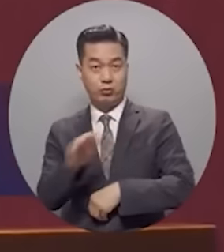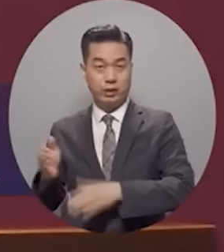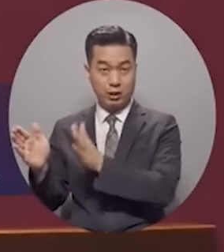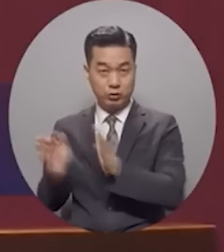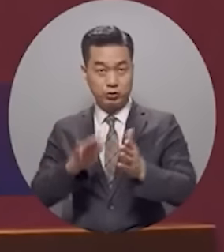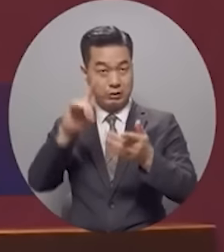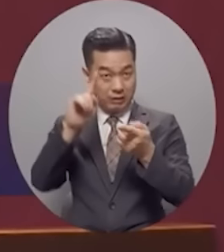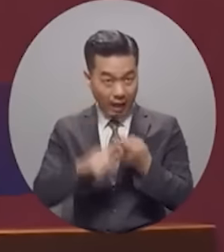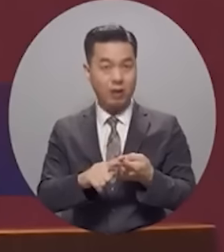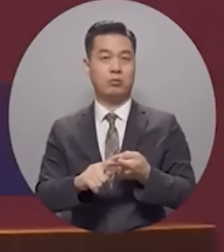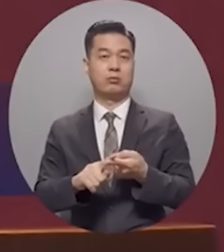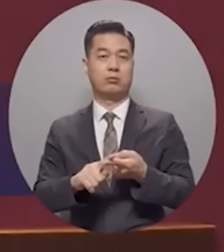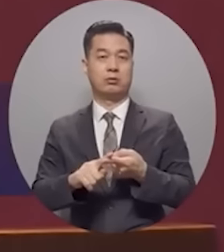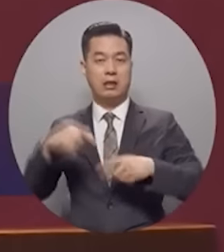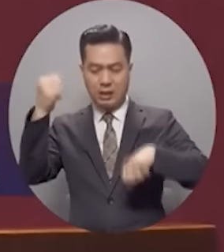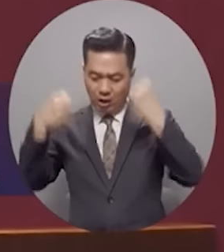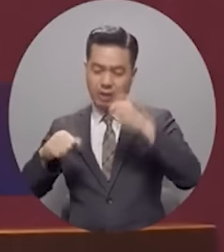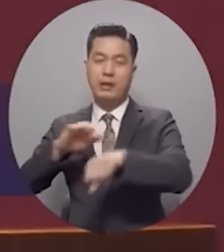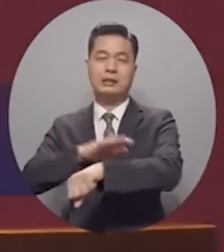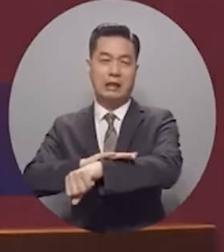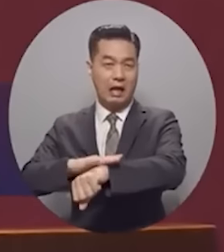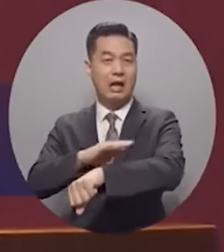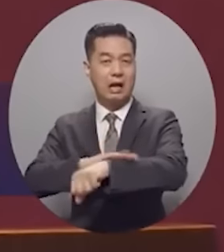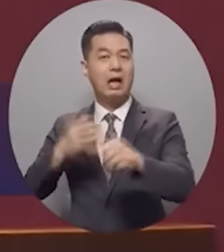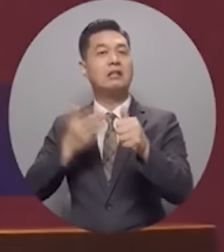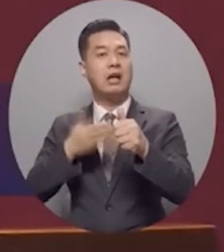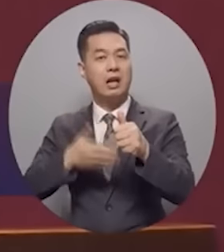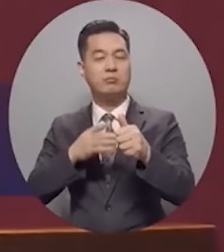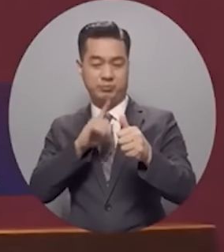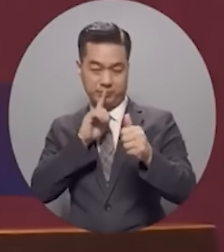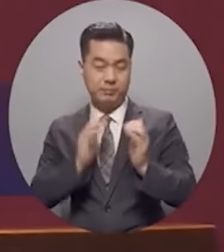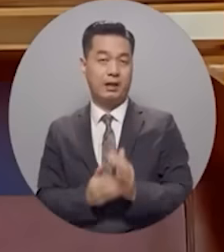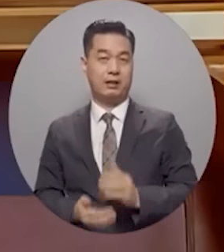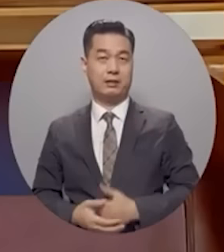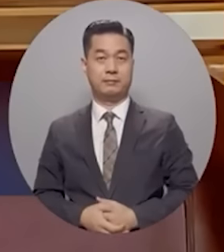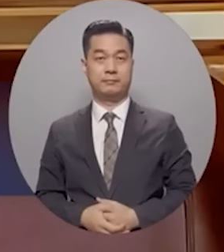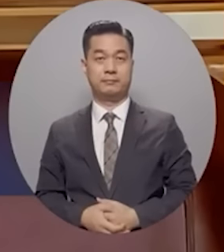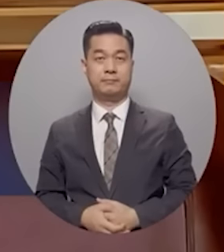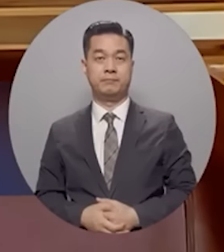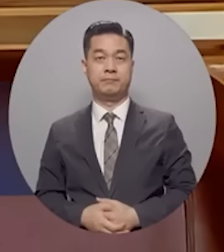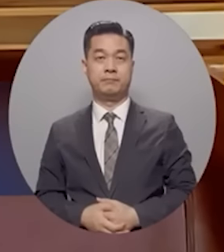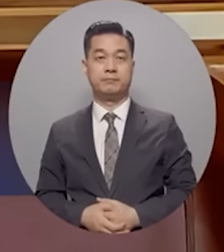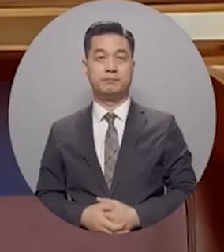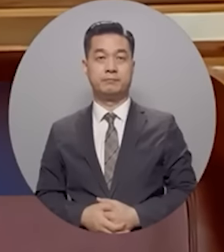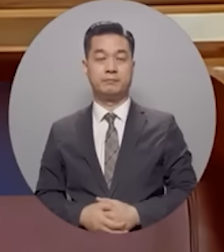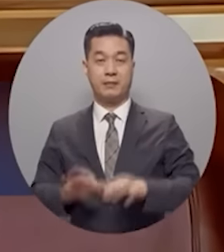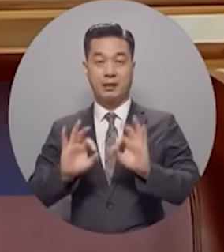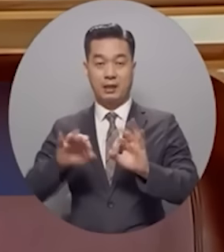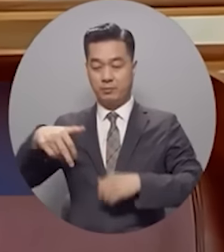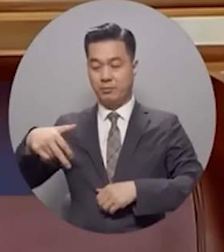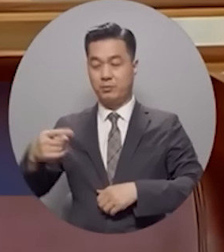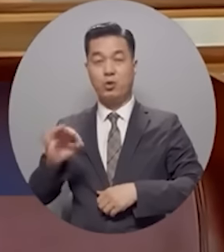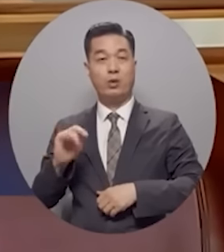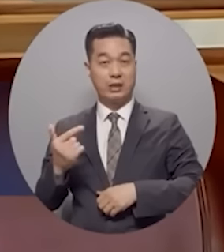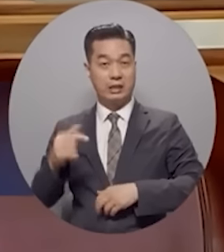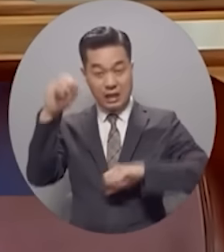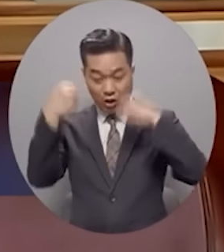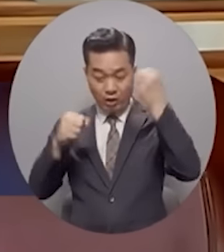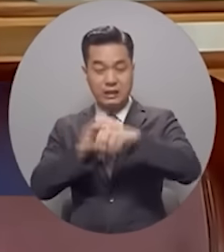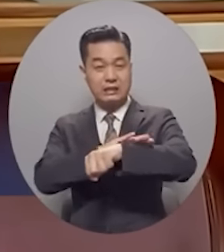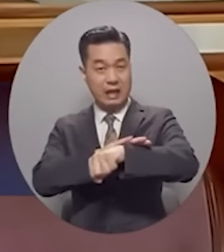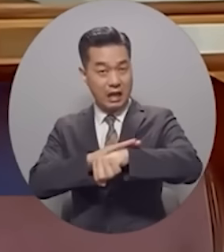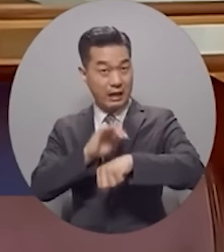대로만 연기만 좀 해달라 이렇게 부탁을 했습니다. 우리 저 김종인 위원장이 연기나 잘해라. 그거